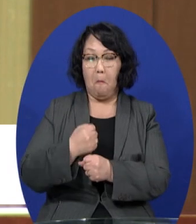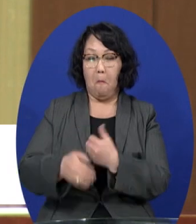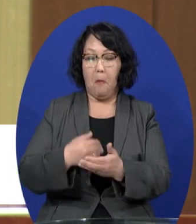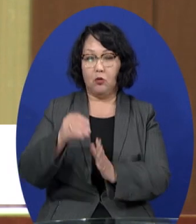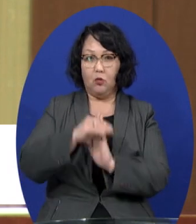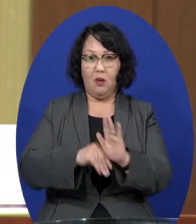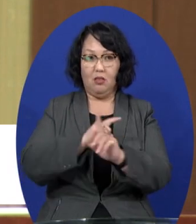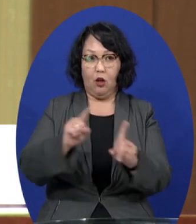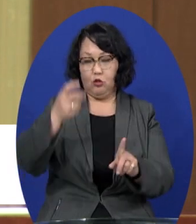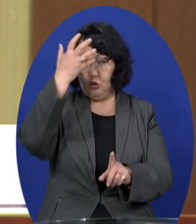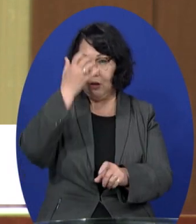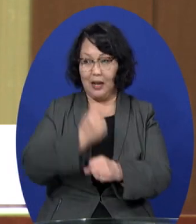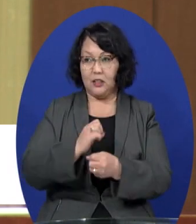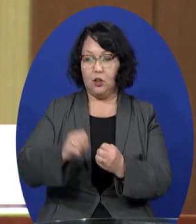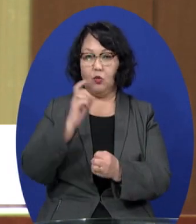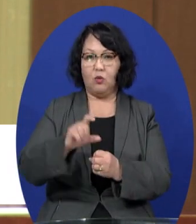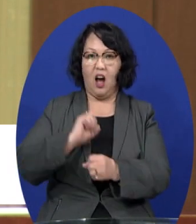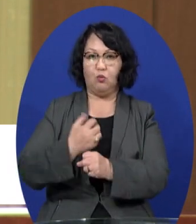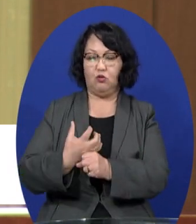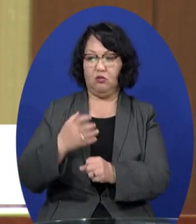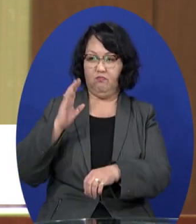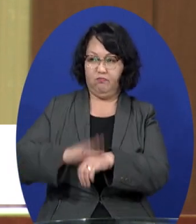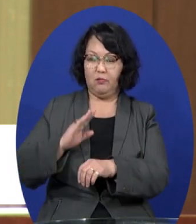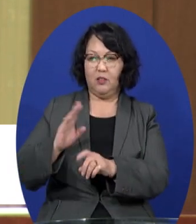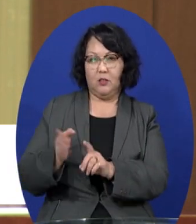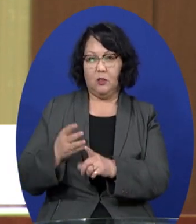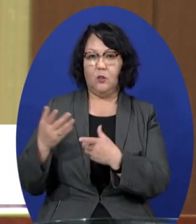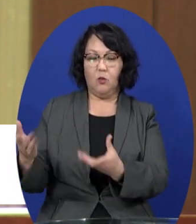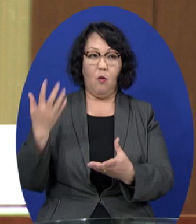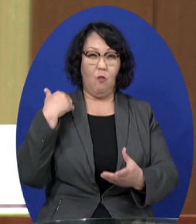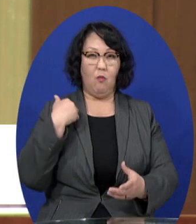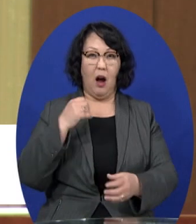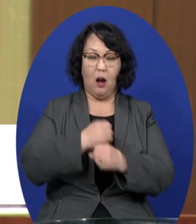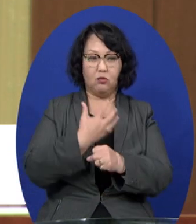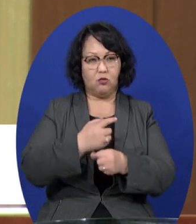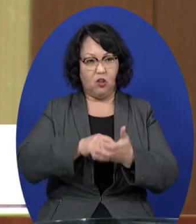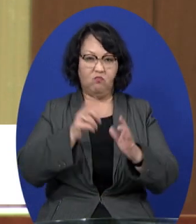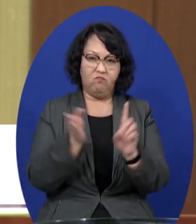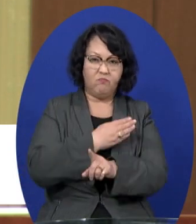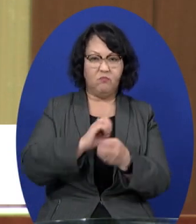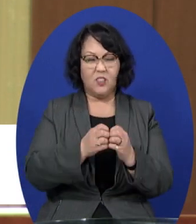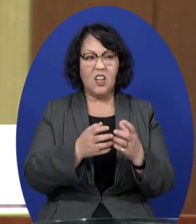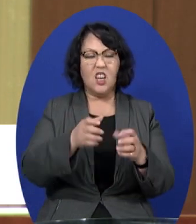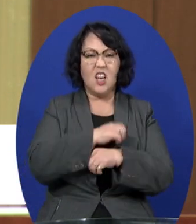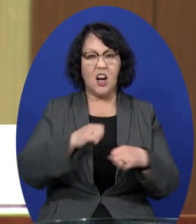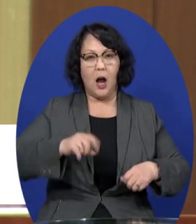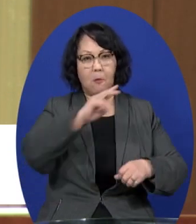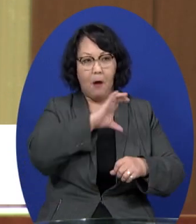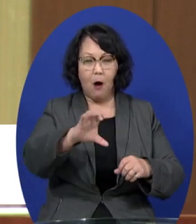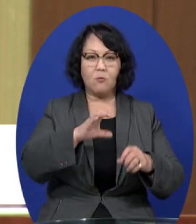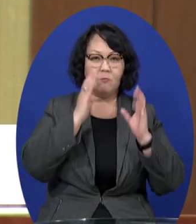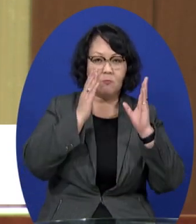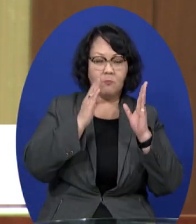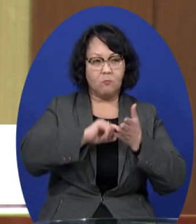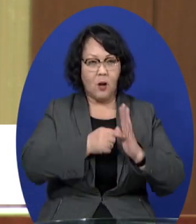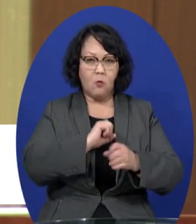төрийн албан ачлалтаас хариуцлага ногдуулахар заасан байгаа. Урд нь бол бид нар ерөөсө хариуцлага ярихдаа бол иргэн аж ахуйн нэгжлэр хариуцлага тооцоод байдаг. Одоо бид нар чиг